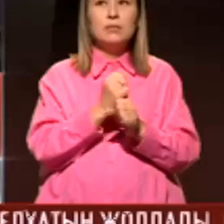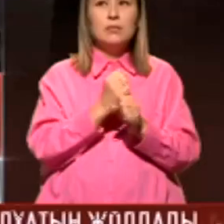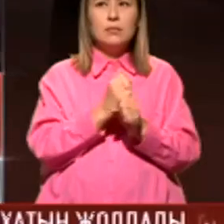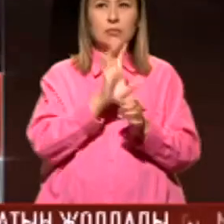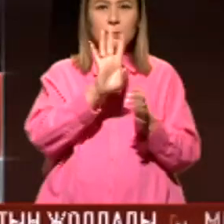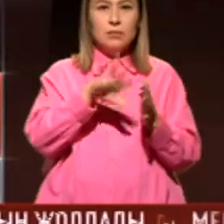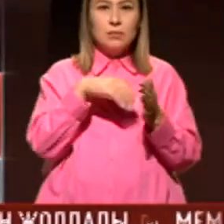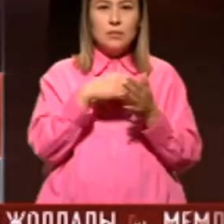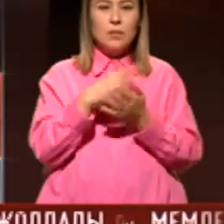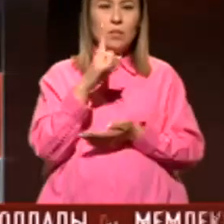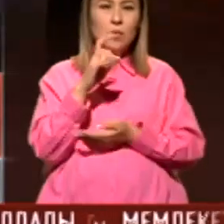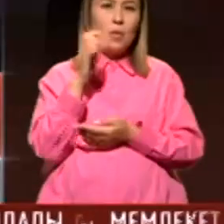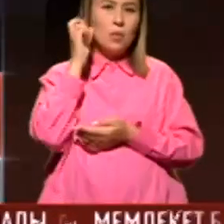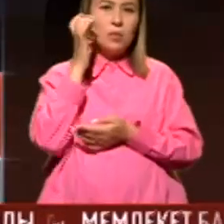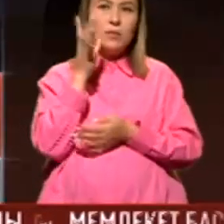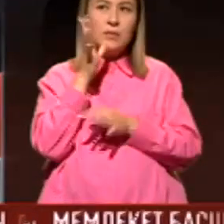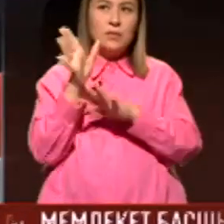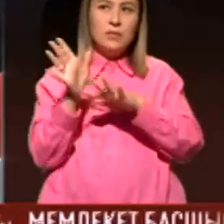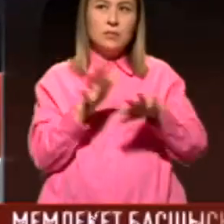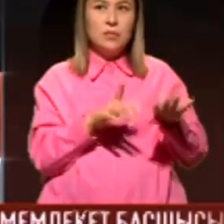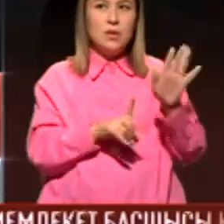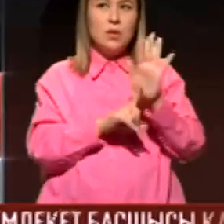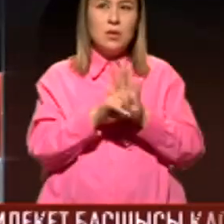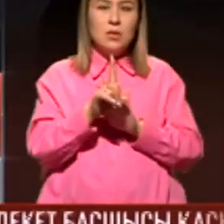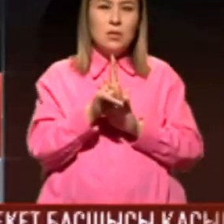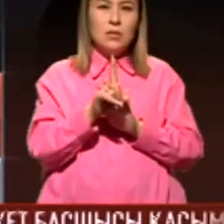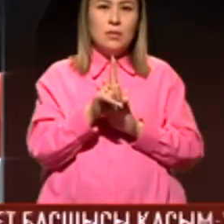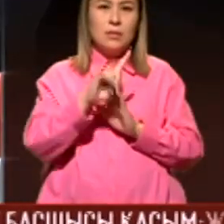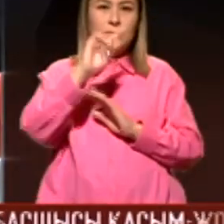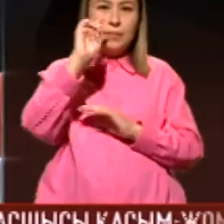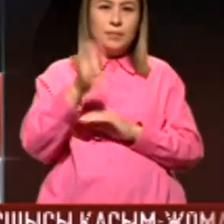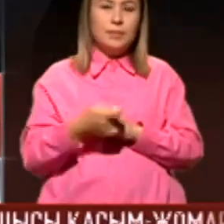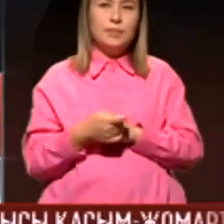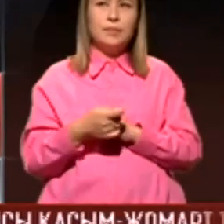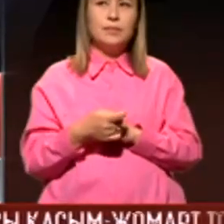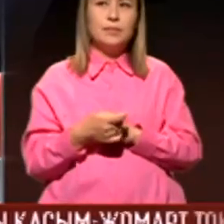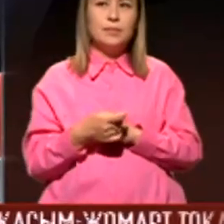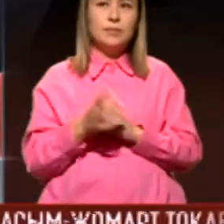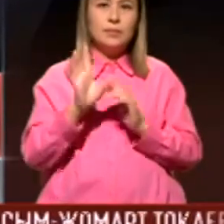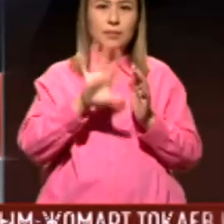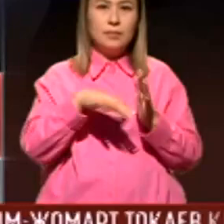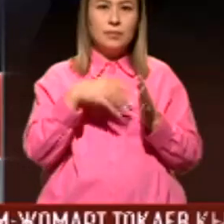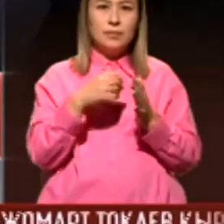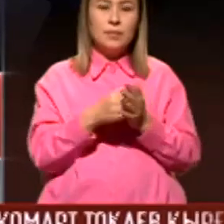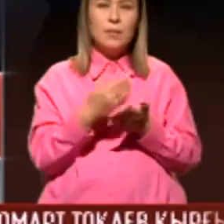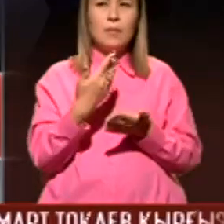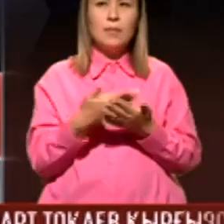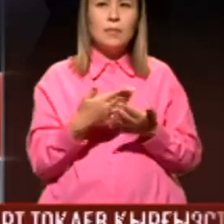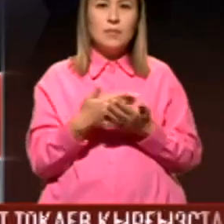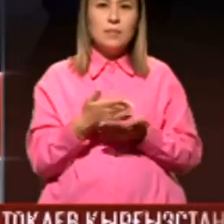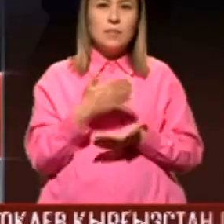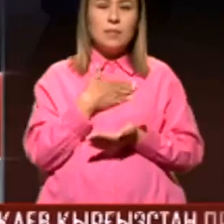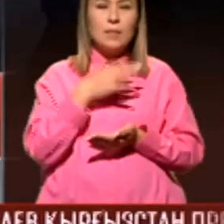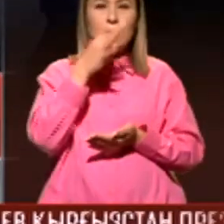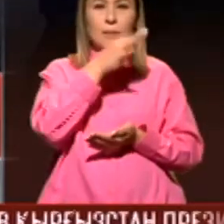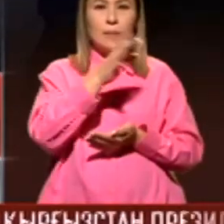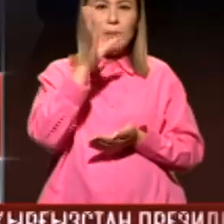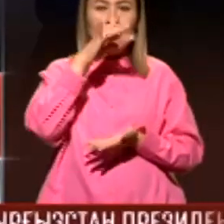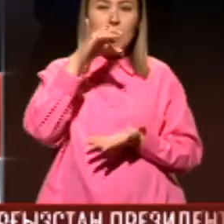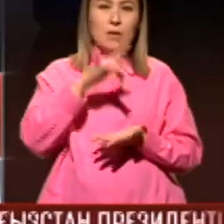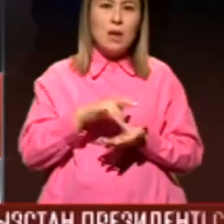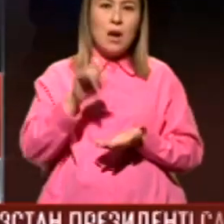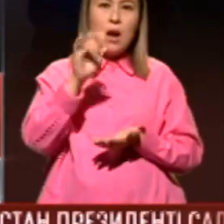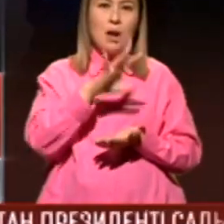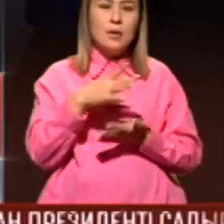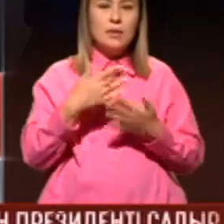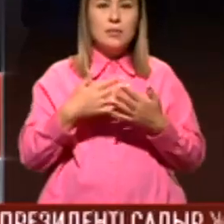бері мінекей жүздеген жылдар бойы мысалға сол жерде қан тоғыс төгіліп келе жатыр. Ал біз енді айтыламыз мысалға Орталық Азия